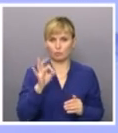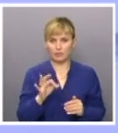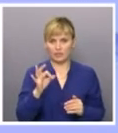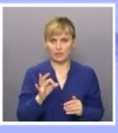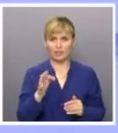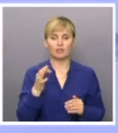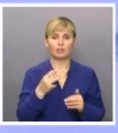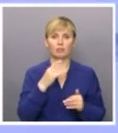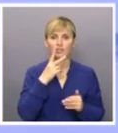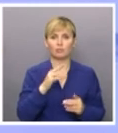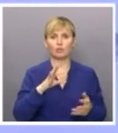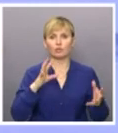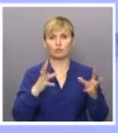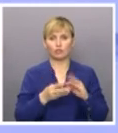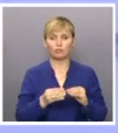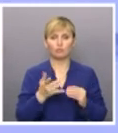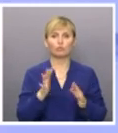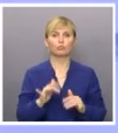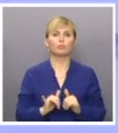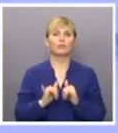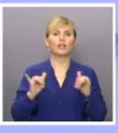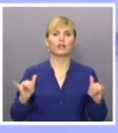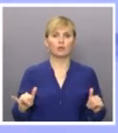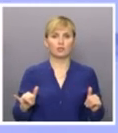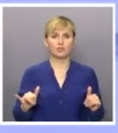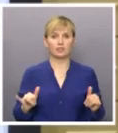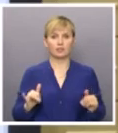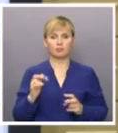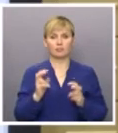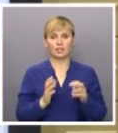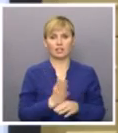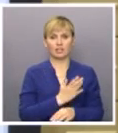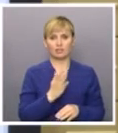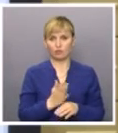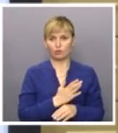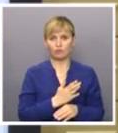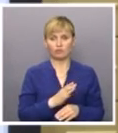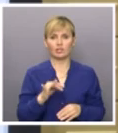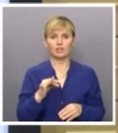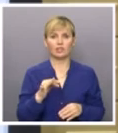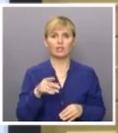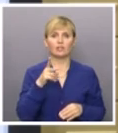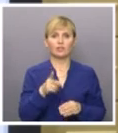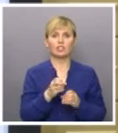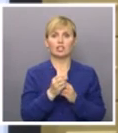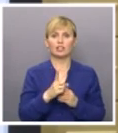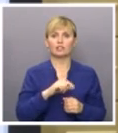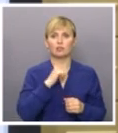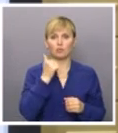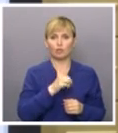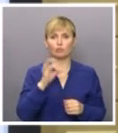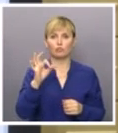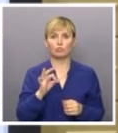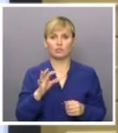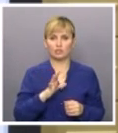тогда посмотрим по результатам, насколько будет прирост производства. Кстати, значит, в 2011 году субсидии были